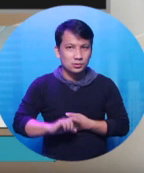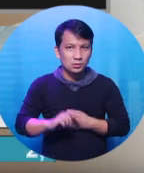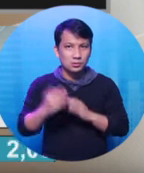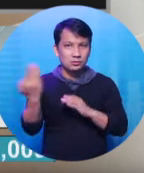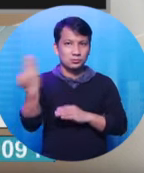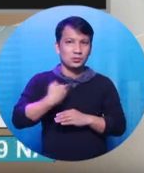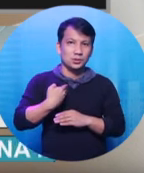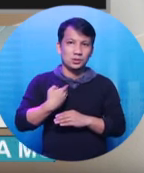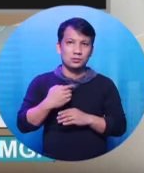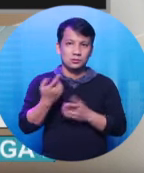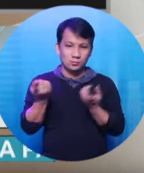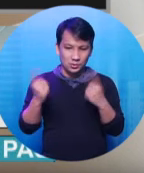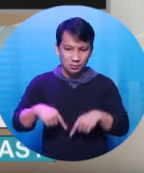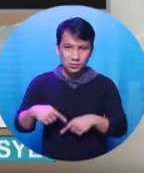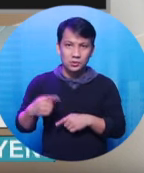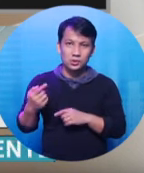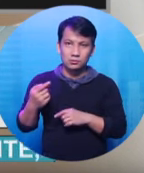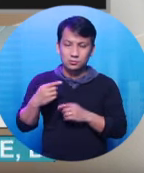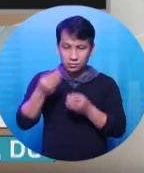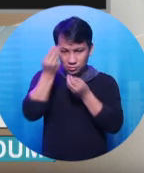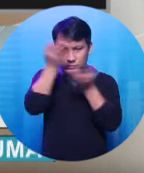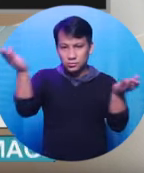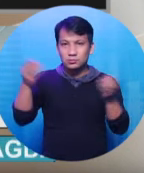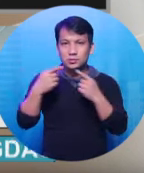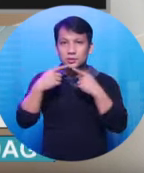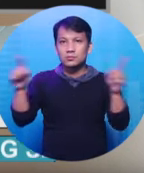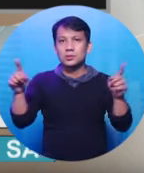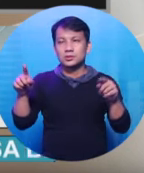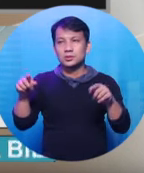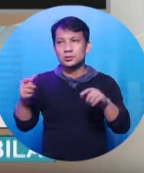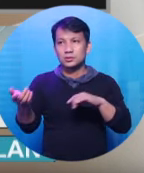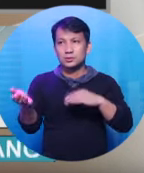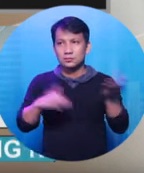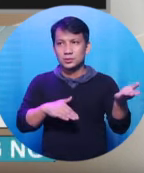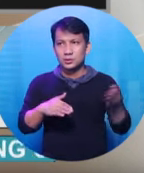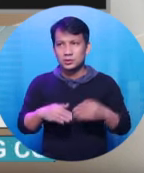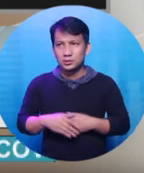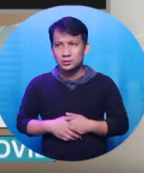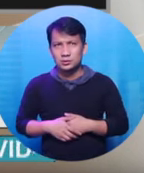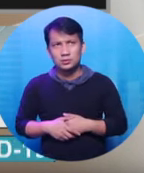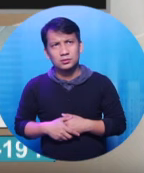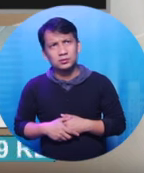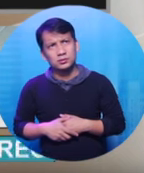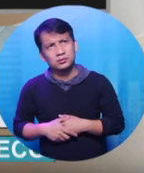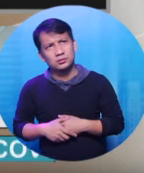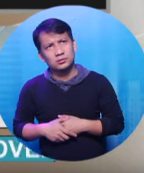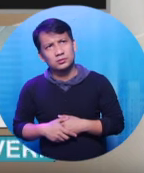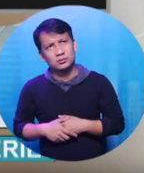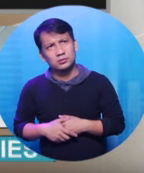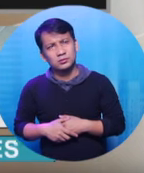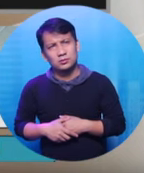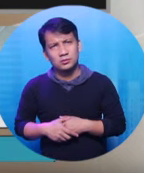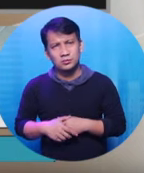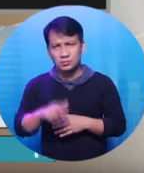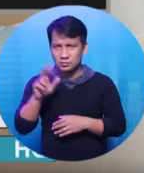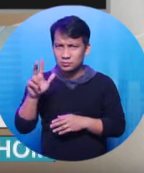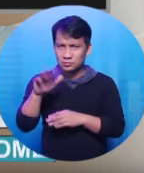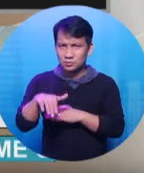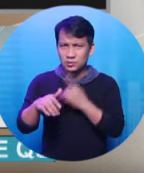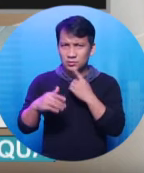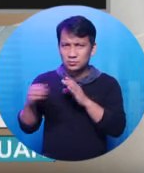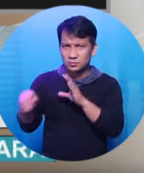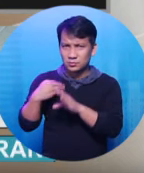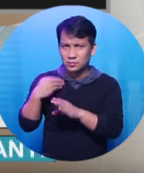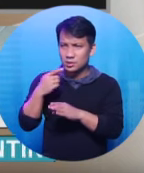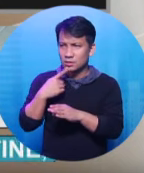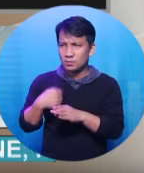niya na magiging patay na ako and isi-share niya sa iba't ibang groups sa Facebook. Mga bandang 3 PM, sir, may nag-message sa